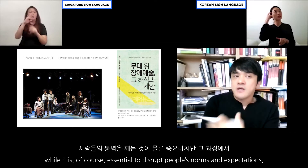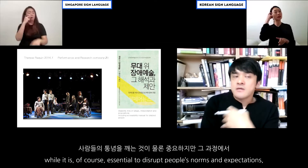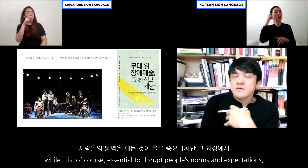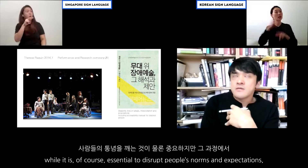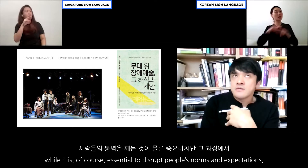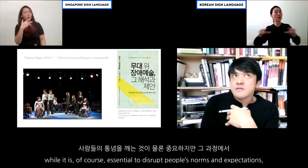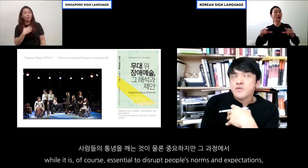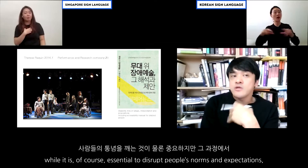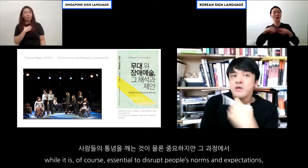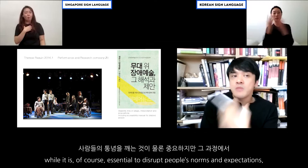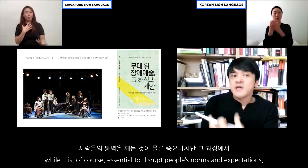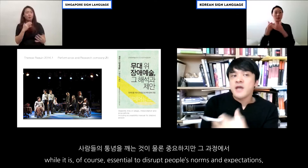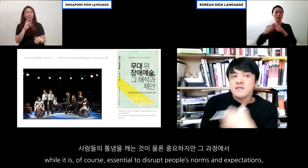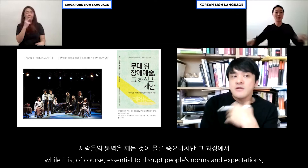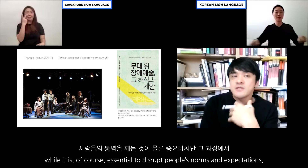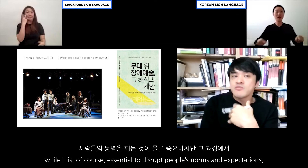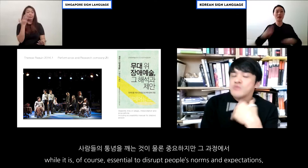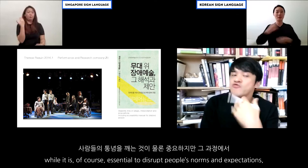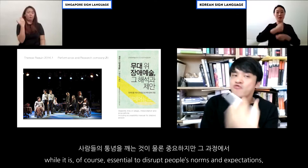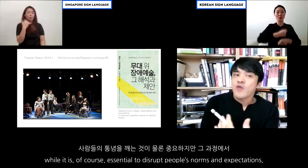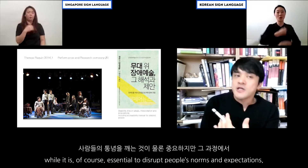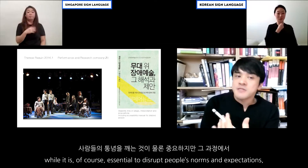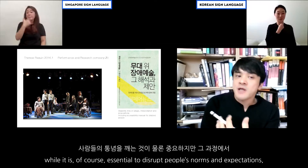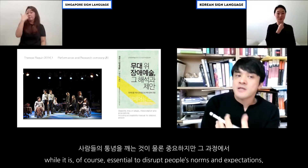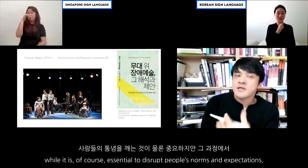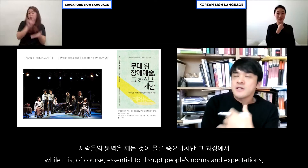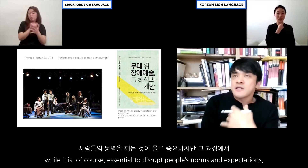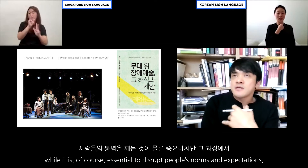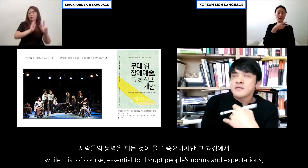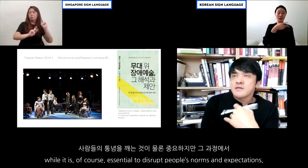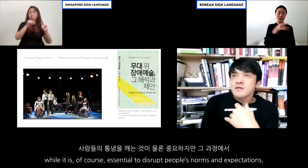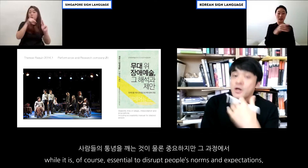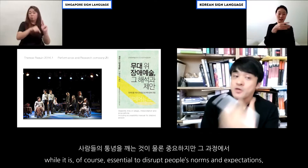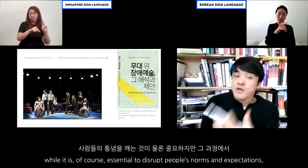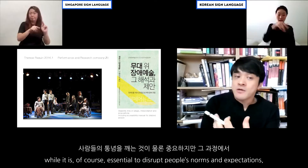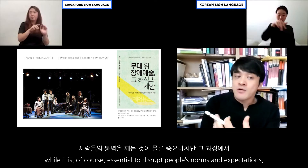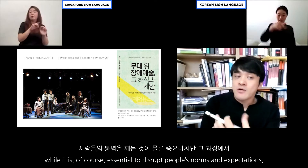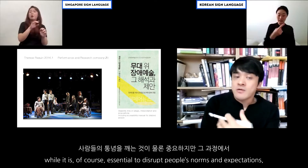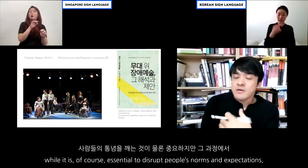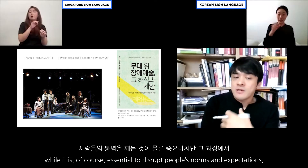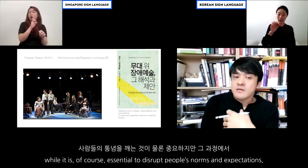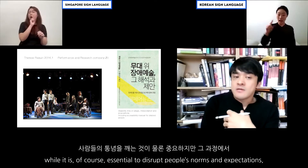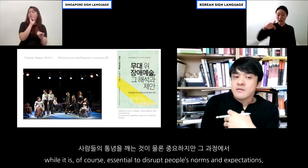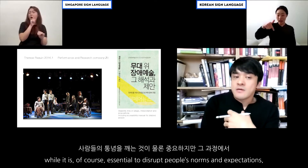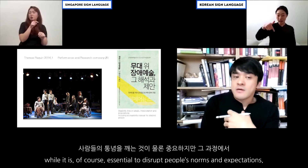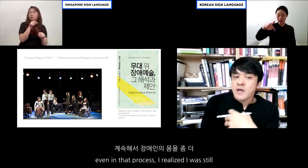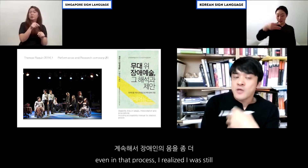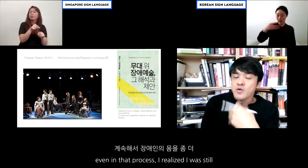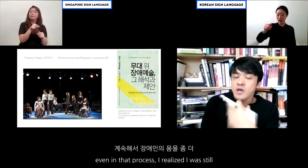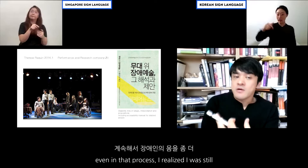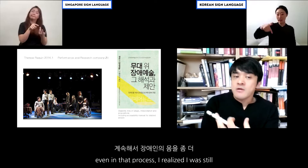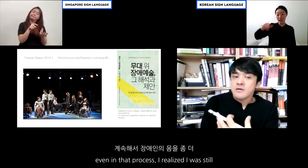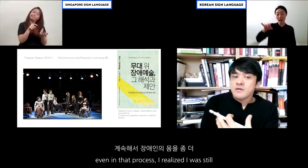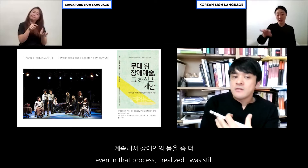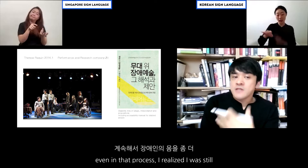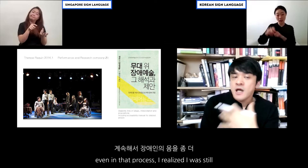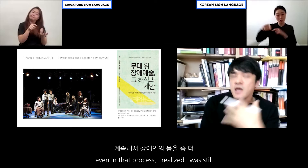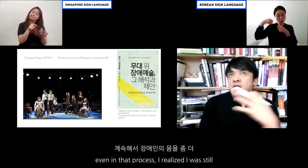사람들의 통념을 깨는 것이 물론 중요하지만 그 과정에서